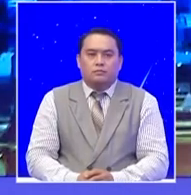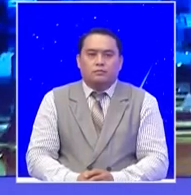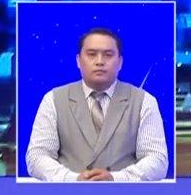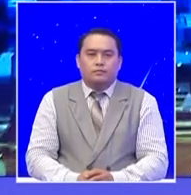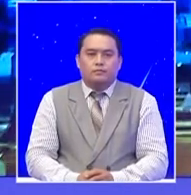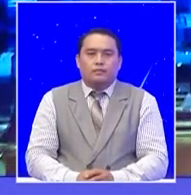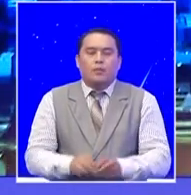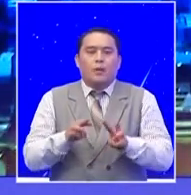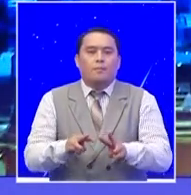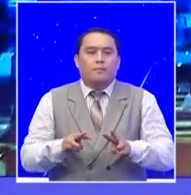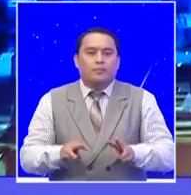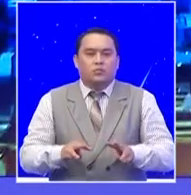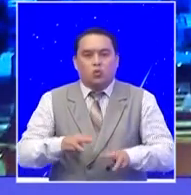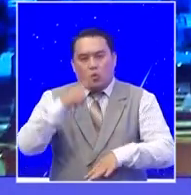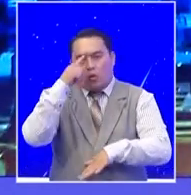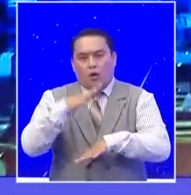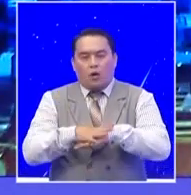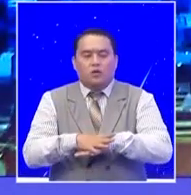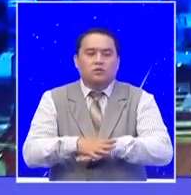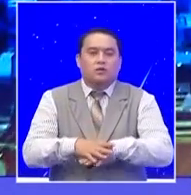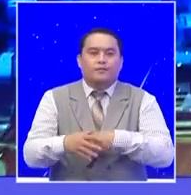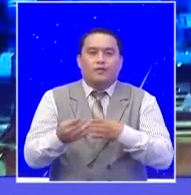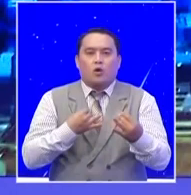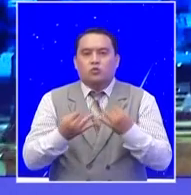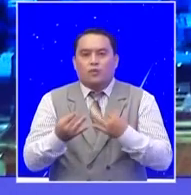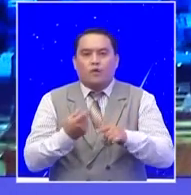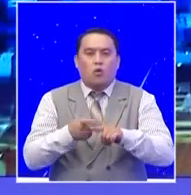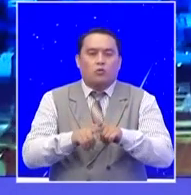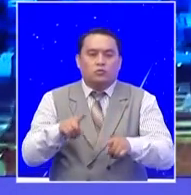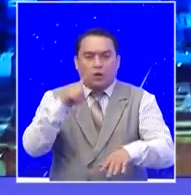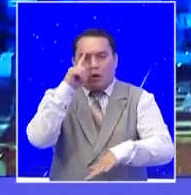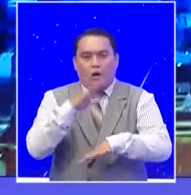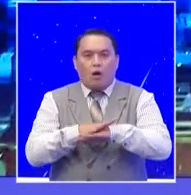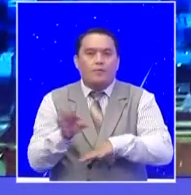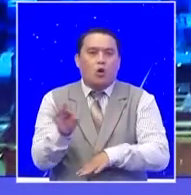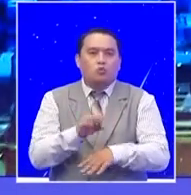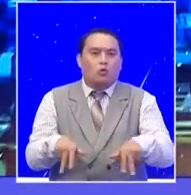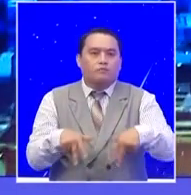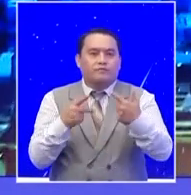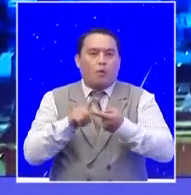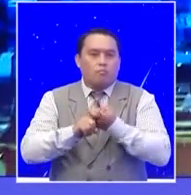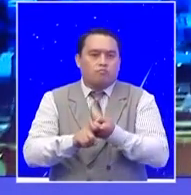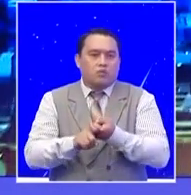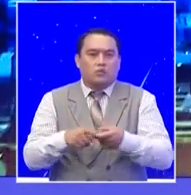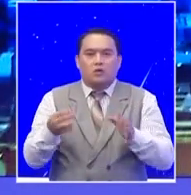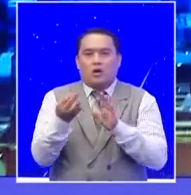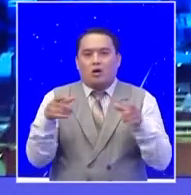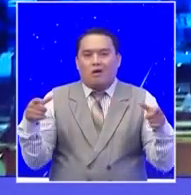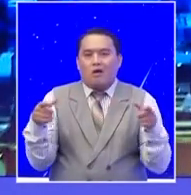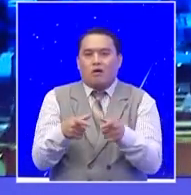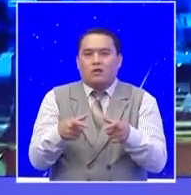Үкімет отырысынан соң облыс әкімі өңірдегі эпидахуалды пысықтады. Аудан қала әкімдерімен онлайн байланысқа шығып, карантиндік